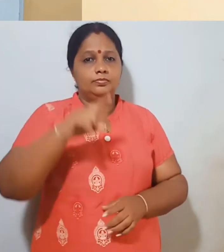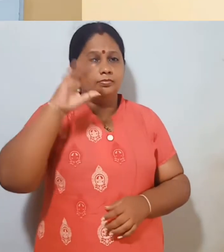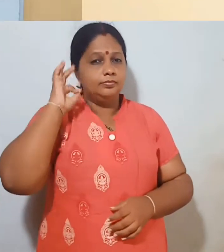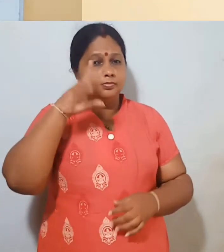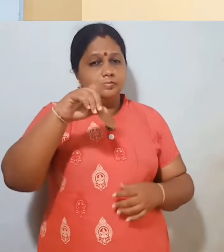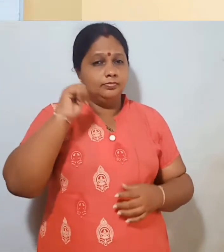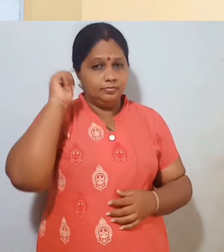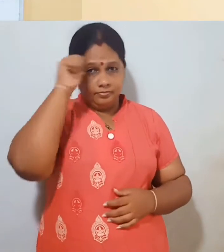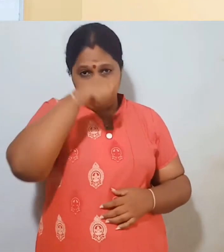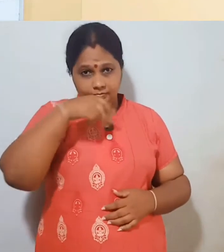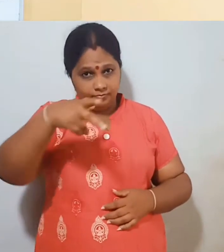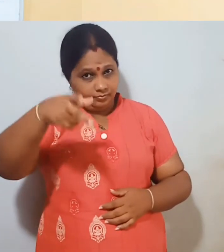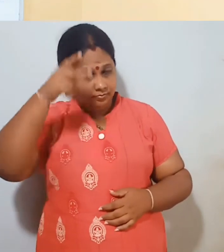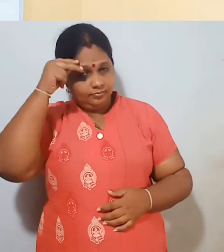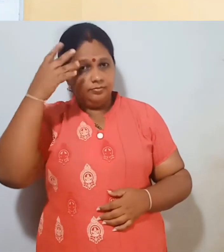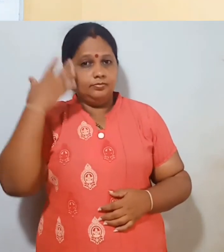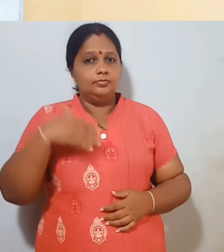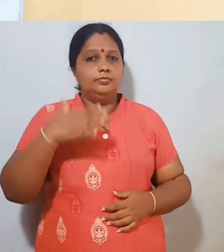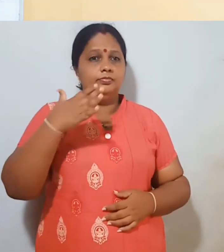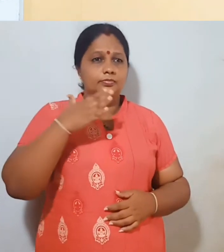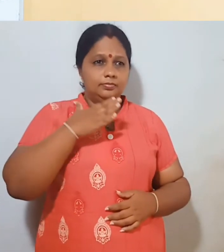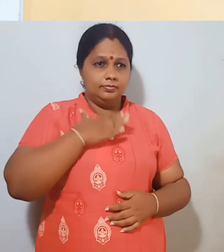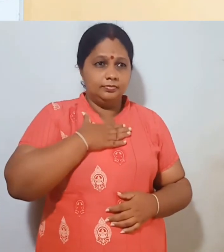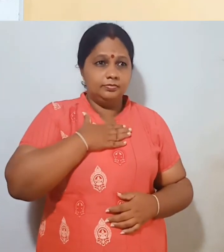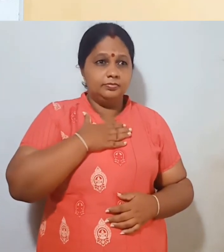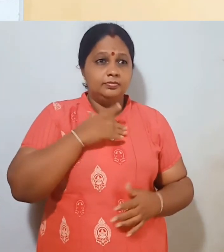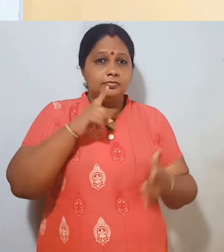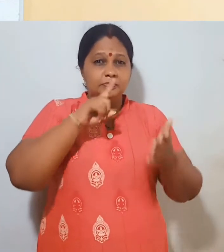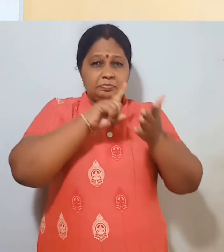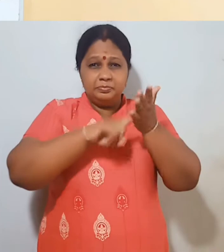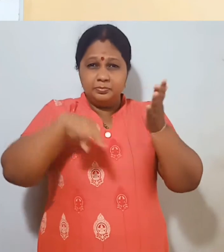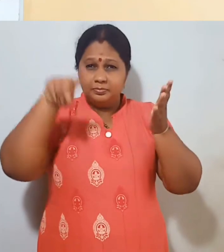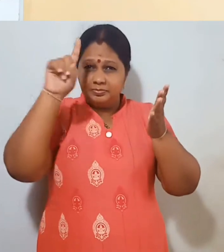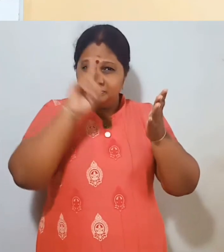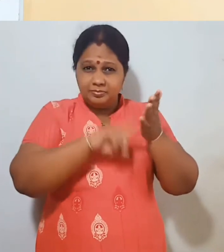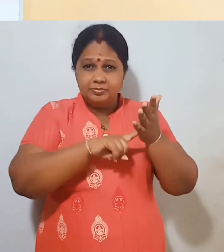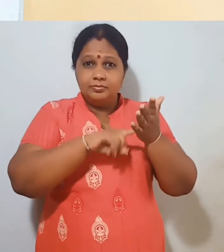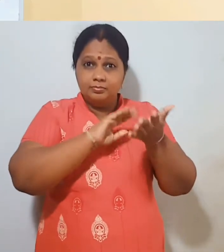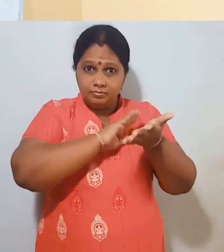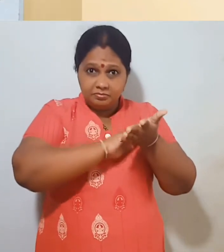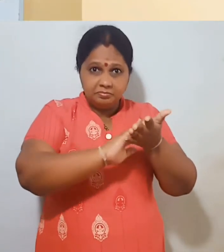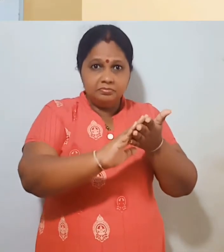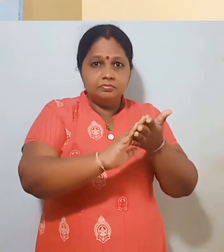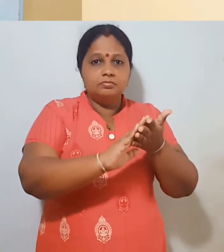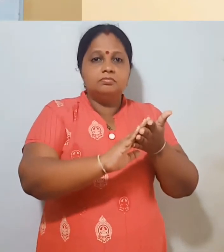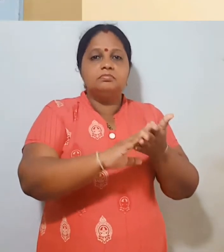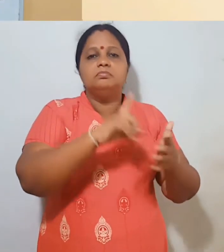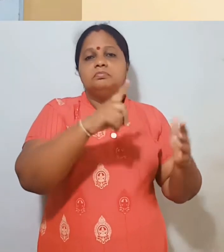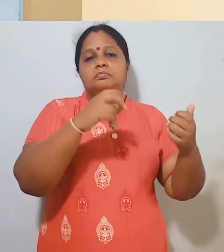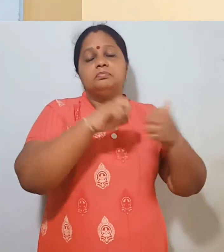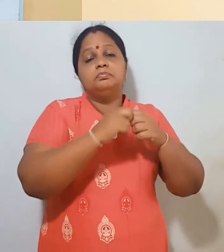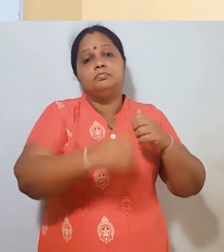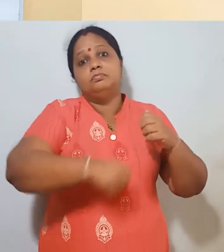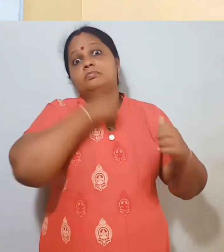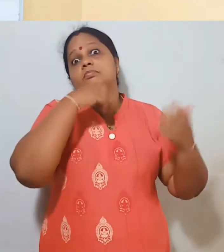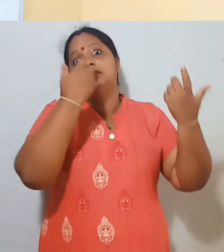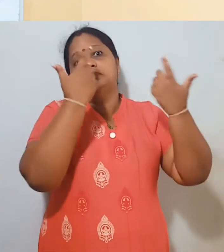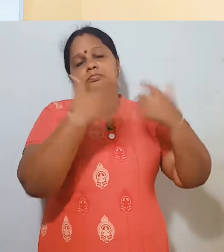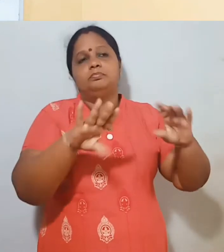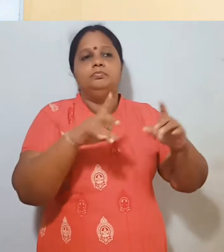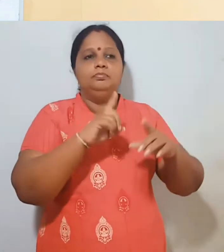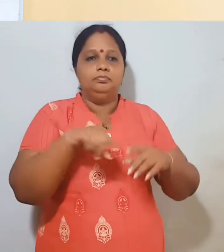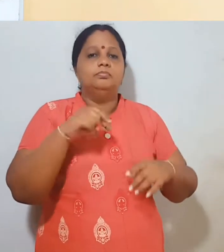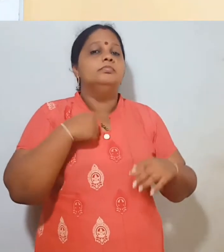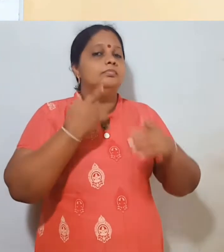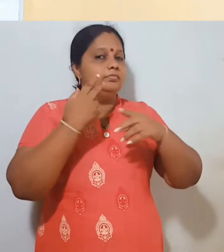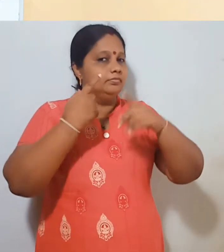வடிவா விளங்கிக் கொள்ள வேணும். நம்ம பிழையான முறையில செய்யற சில விஷயங்கள் அவங்களோட வாழ்க்கையை கூட முழுசா பாதிக்கலாம். நான் இப்ப சொல்ல போற